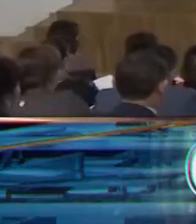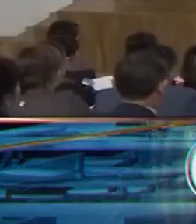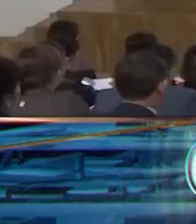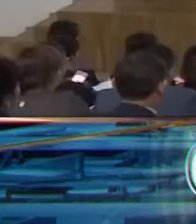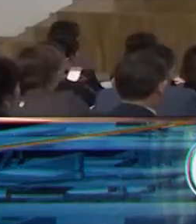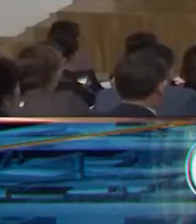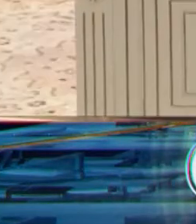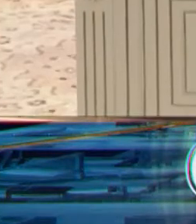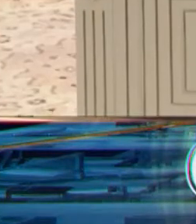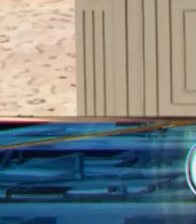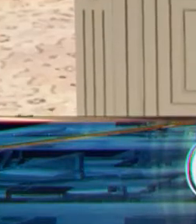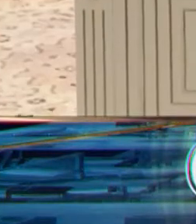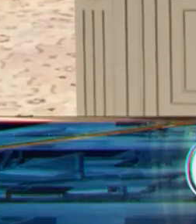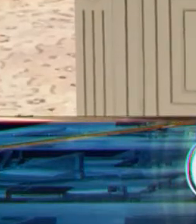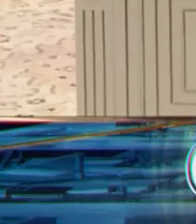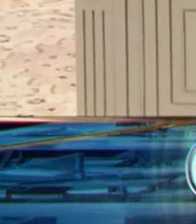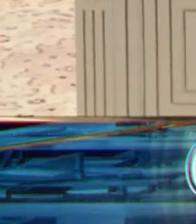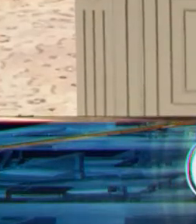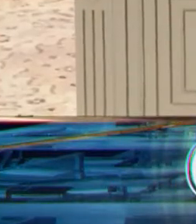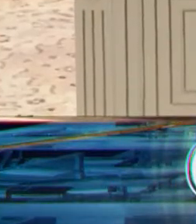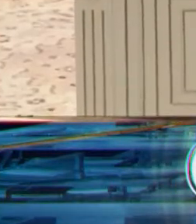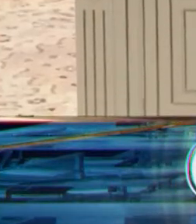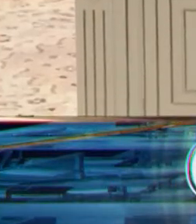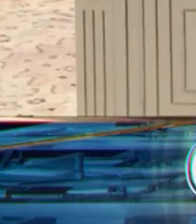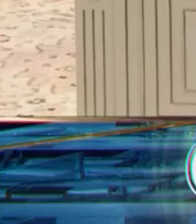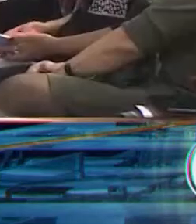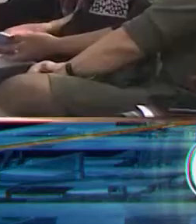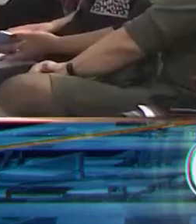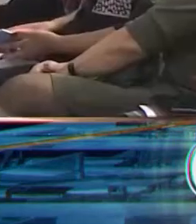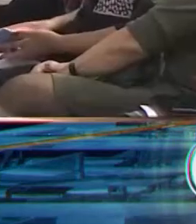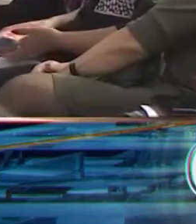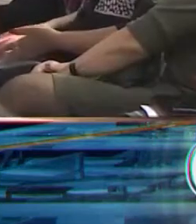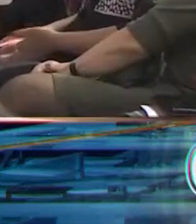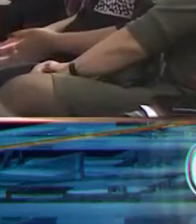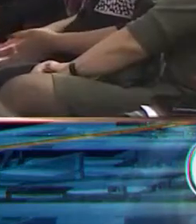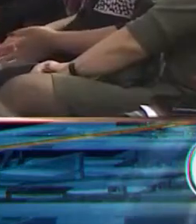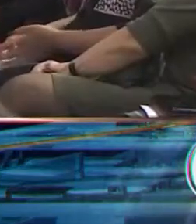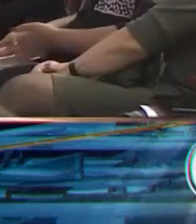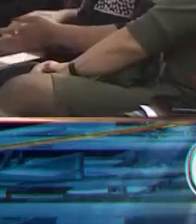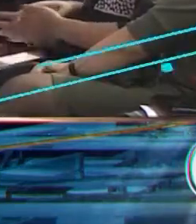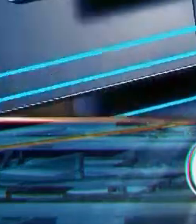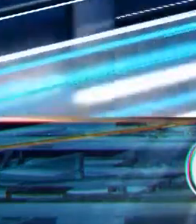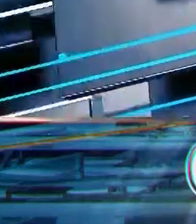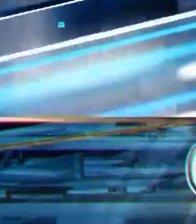Профилактика прежде всего. Комплекс мероприятий по борьбе с подростковым суицидом озвучили в форуме педагогов-психологов в